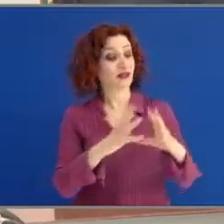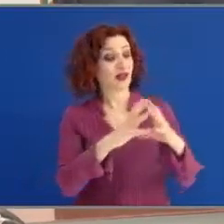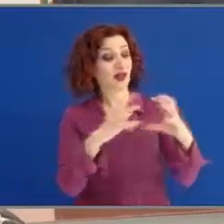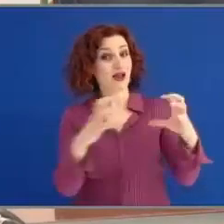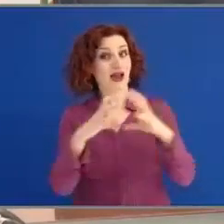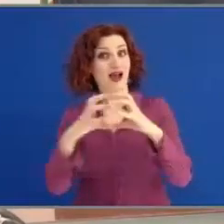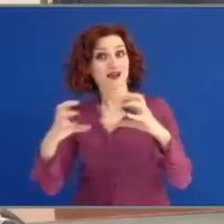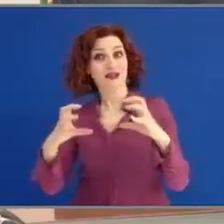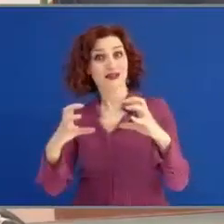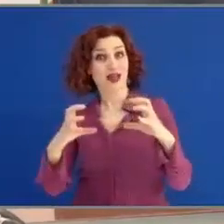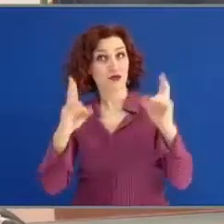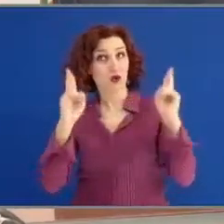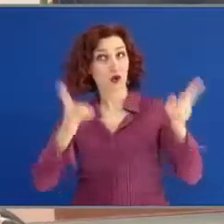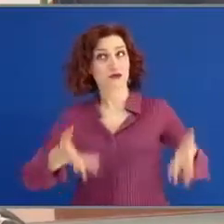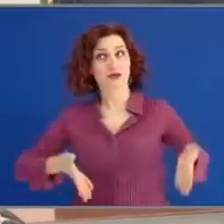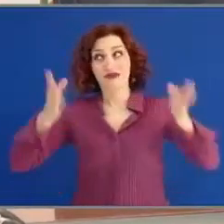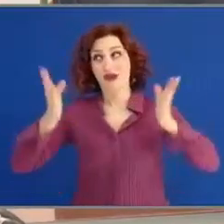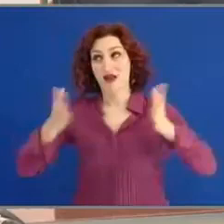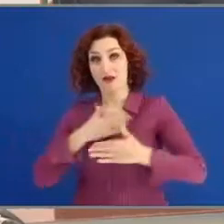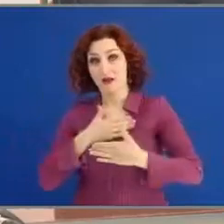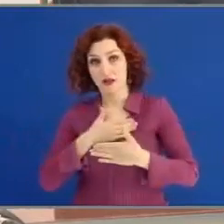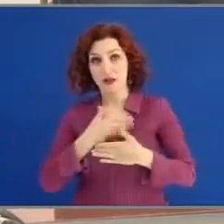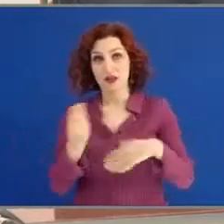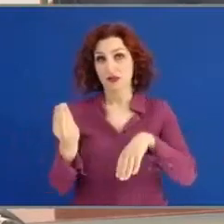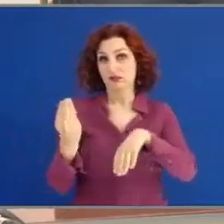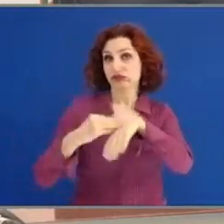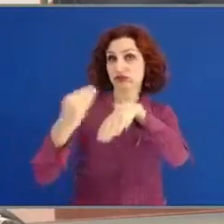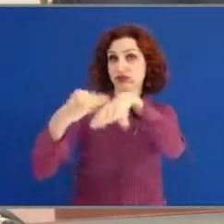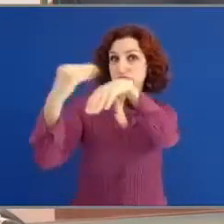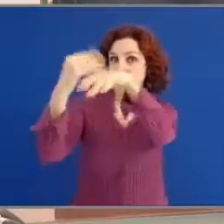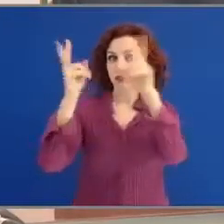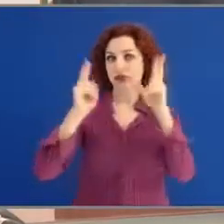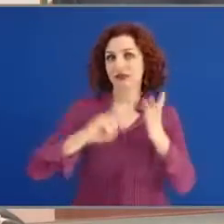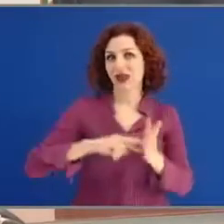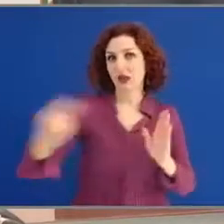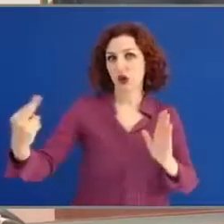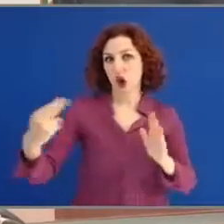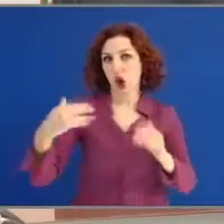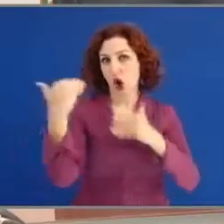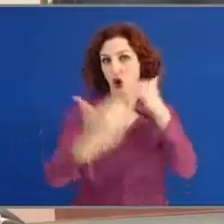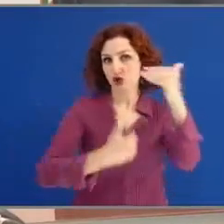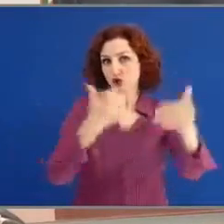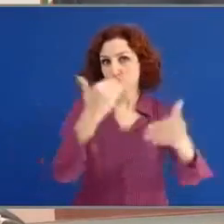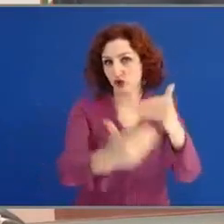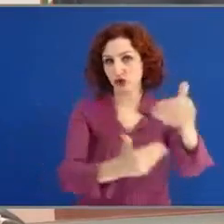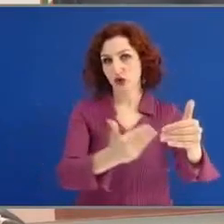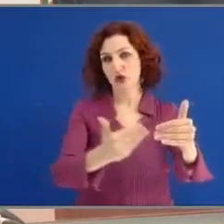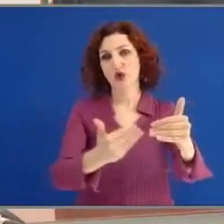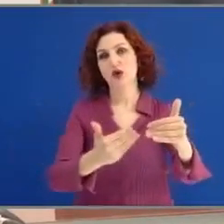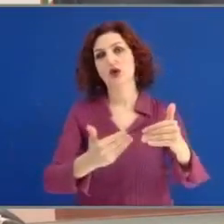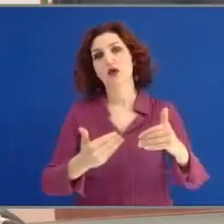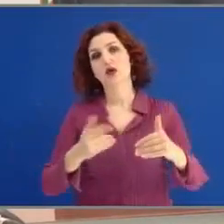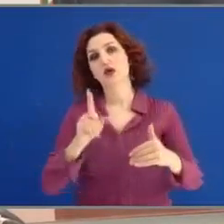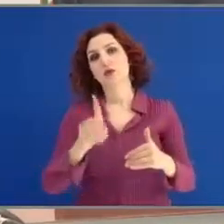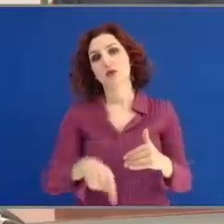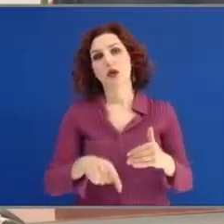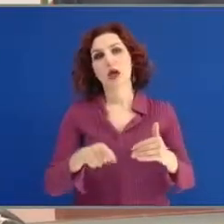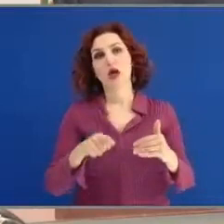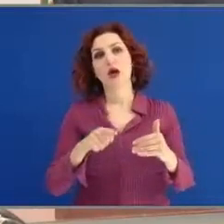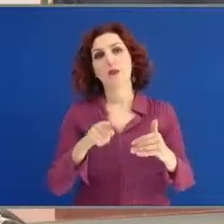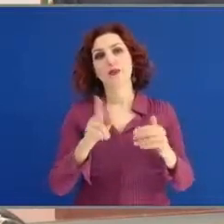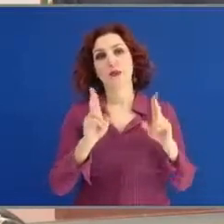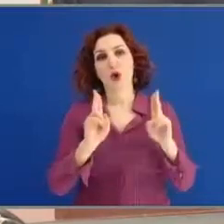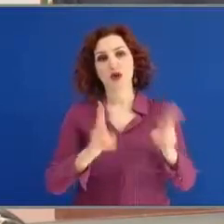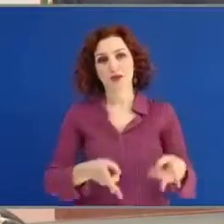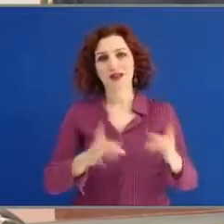tutti interventi che riguardano l'ammodernamento tecnologico. E in più, per quanto riguarda l'ospedale di Tor Vergata, vi